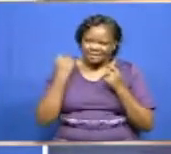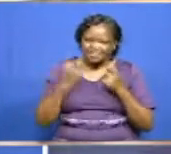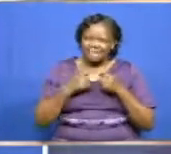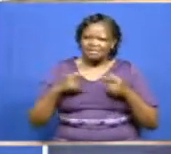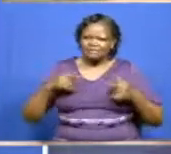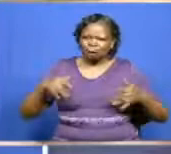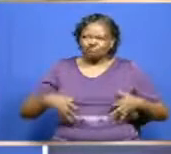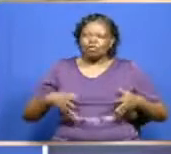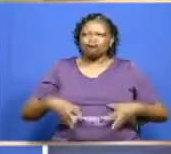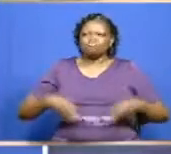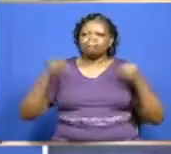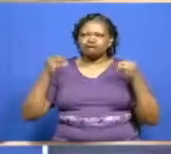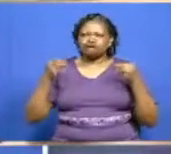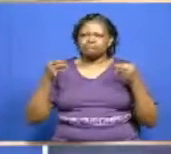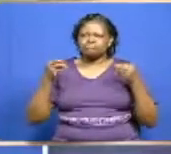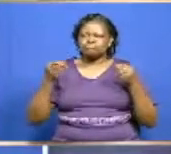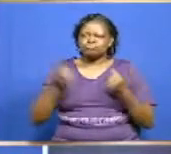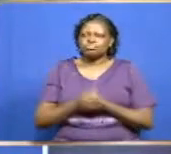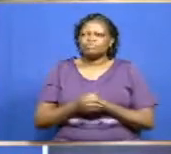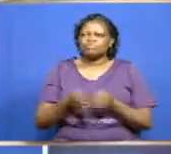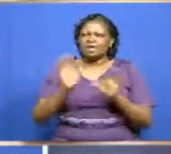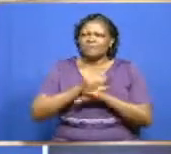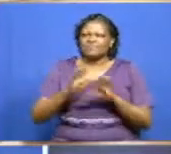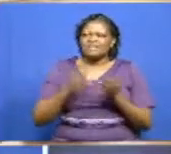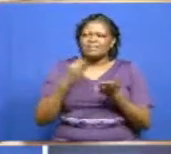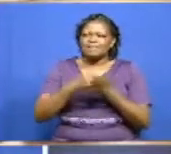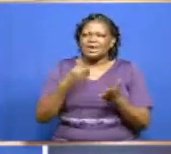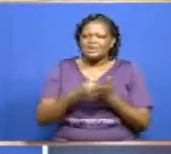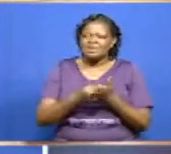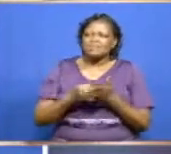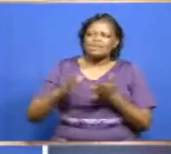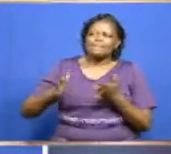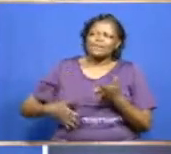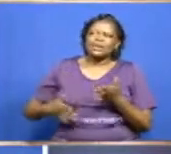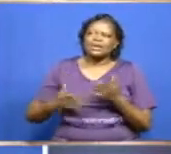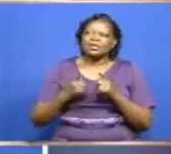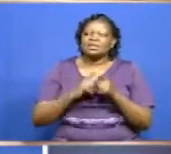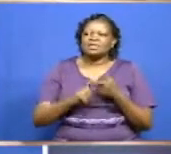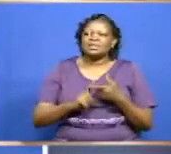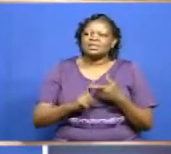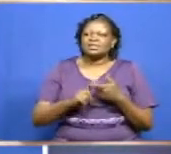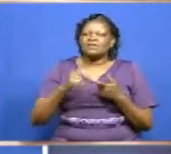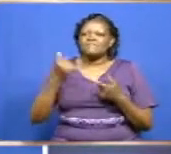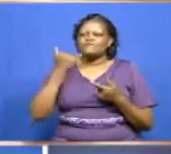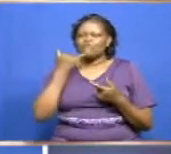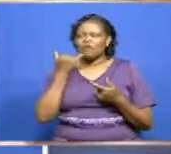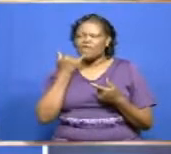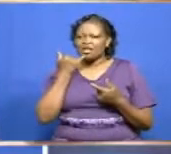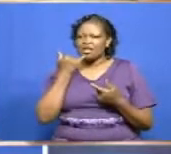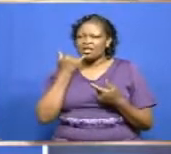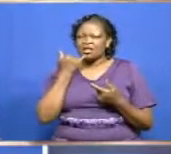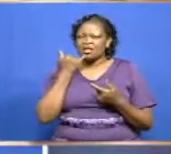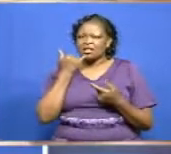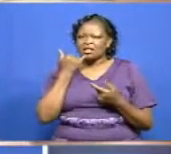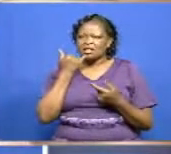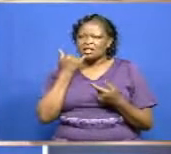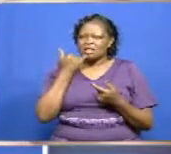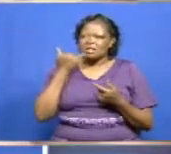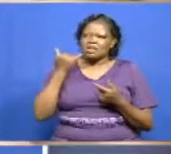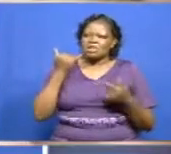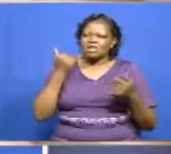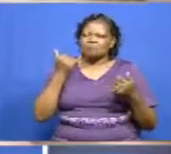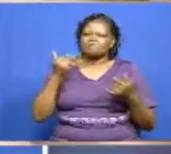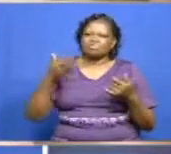mfuko, akanitoa vitu vilikuwa kwa mfuko, kuna pesa ilikuwa kwa mfuko, simu moja ilikuwa kwa mfuko